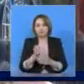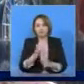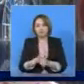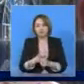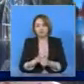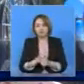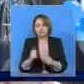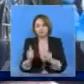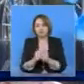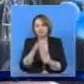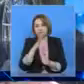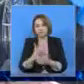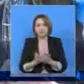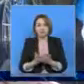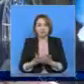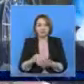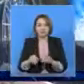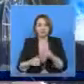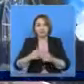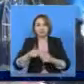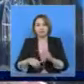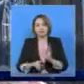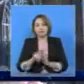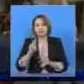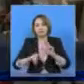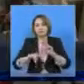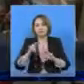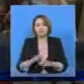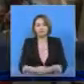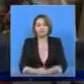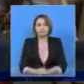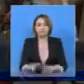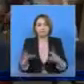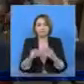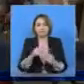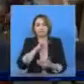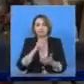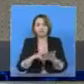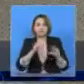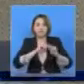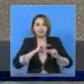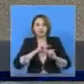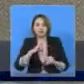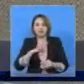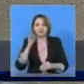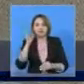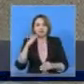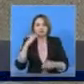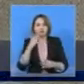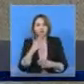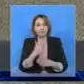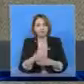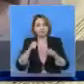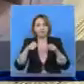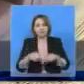В ближайшее время определится подрядчик и приступит к строительным работам. Вместе с тем, по вопросам трудоустройства, оказания психологической и